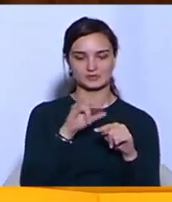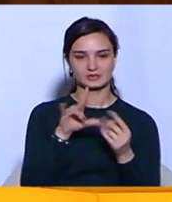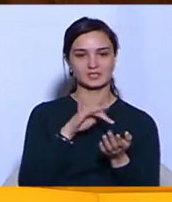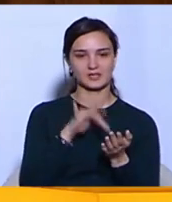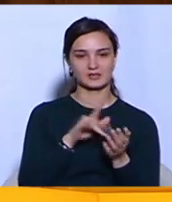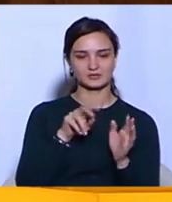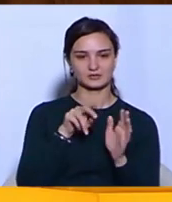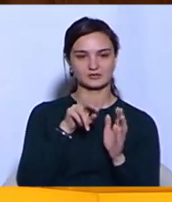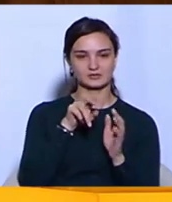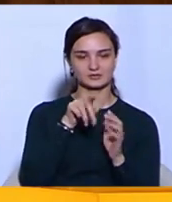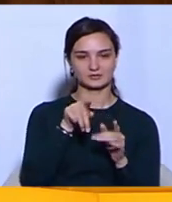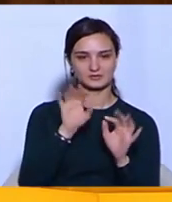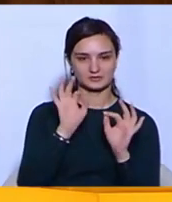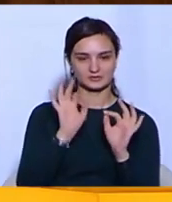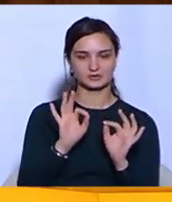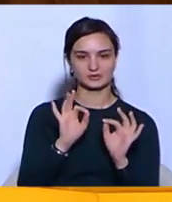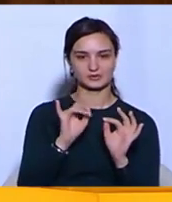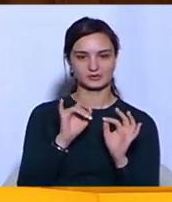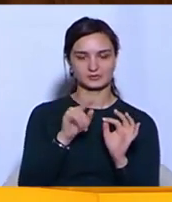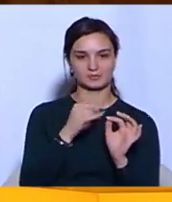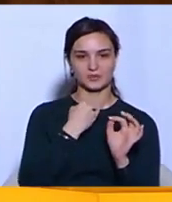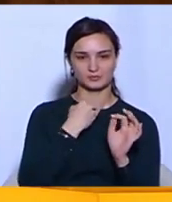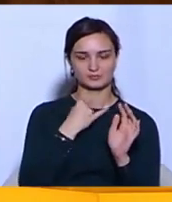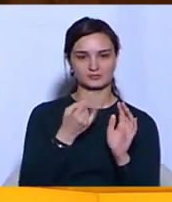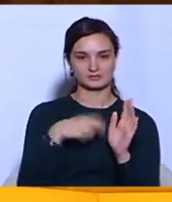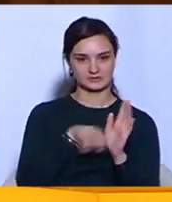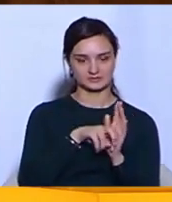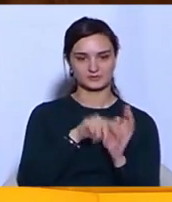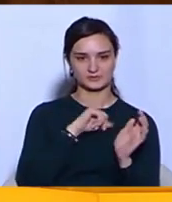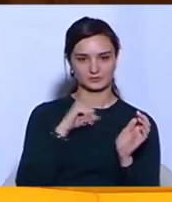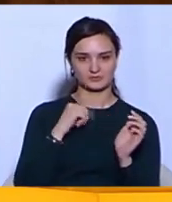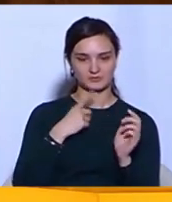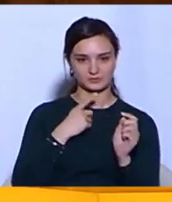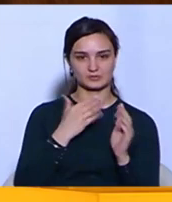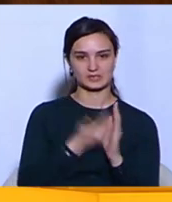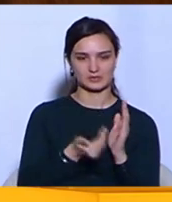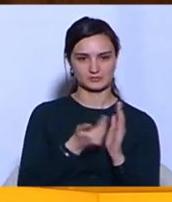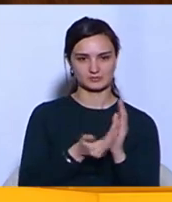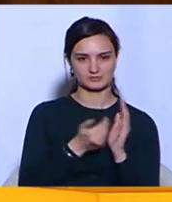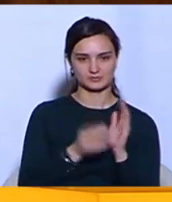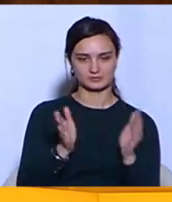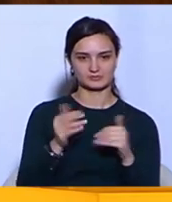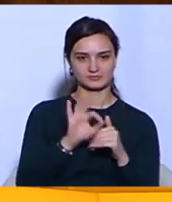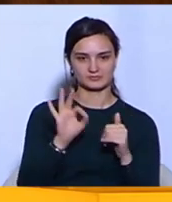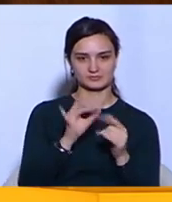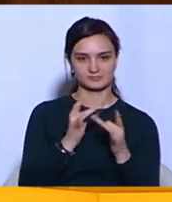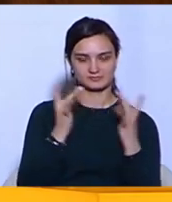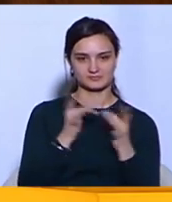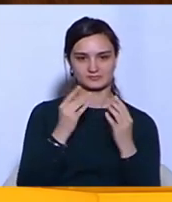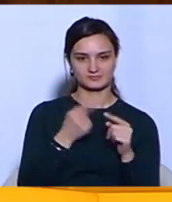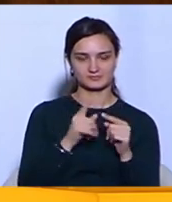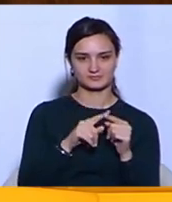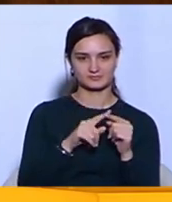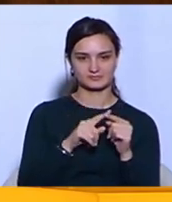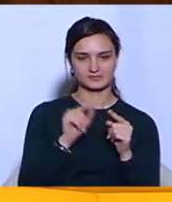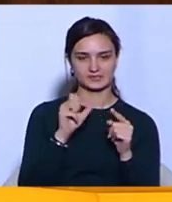ქალაქში გადაადგილების ოპტიმალური მარშრუტი აირჩიოს თემიკომ და რატომ არ შეიძლება რეკომენდაციები ზონებთან დაკავშირებით მოგვცეს თემიკო. მით უმეტეს